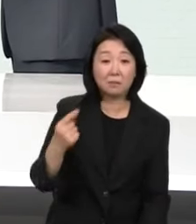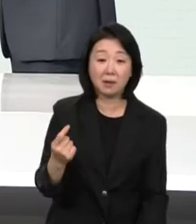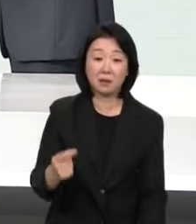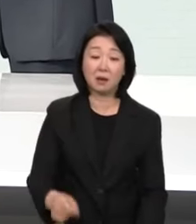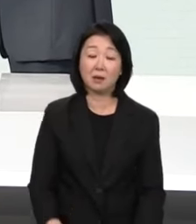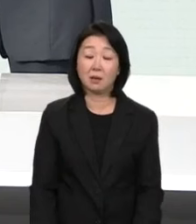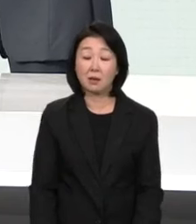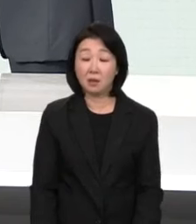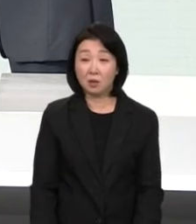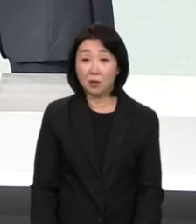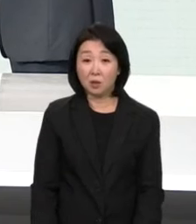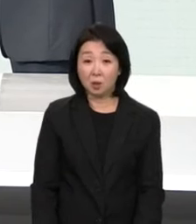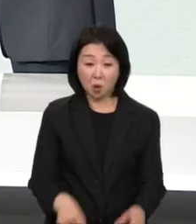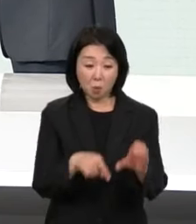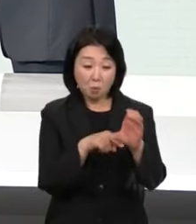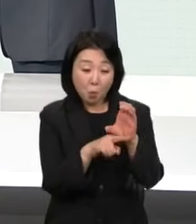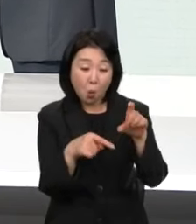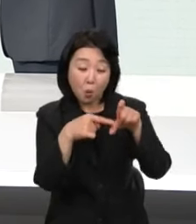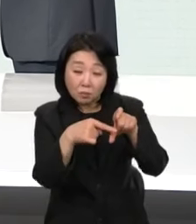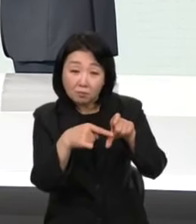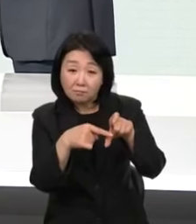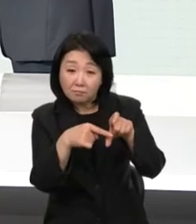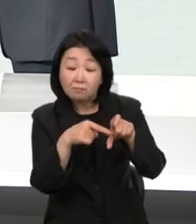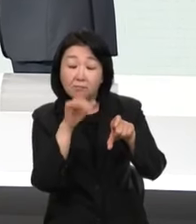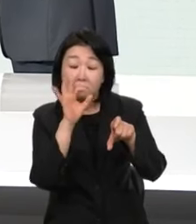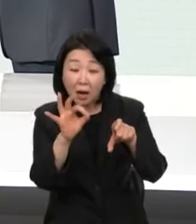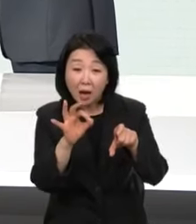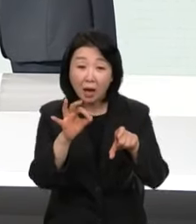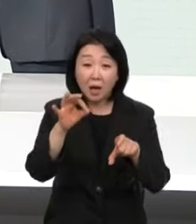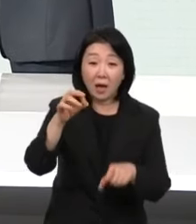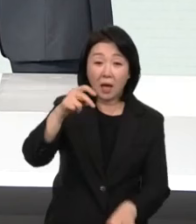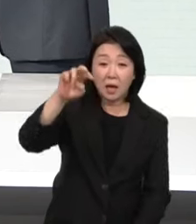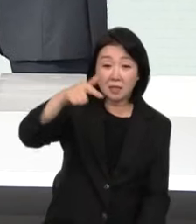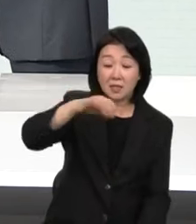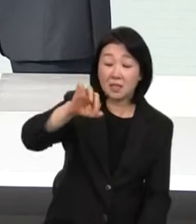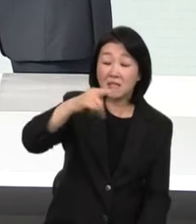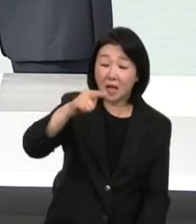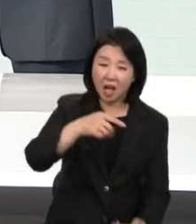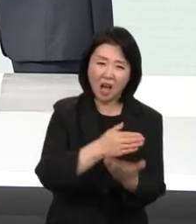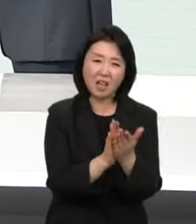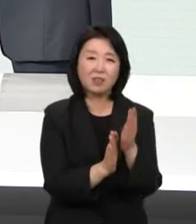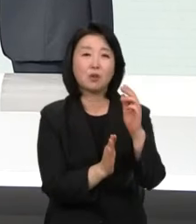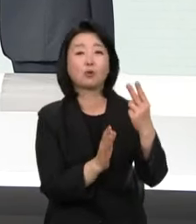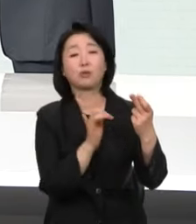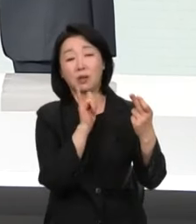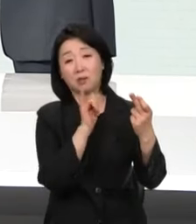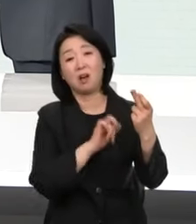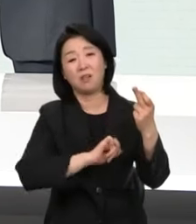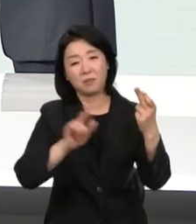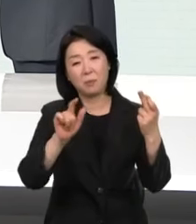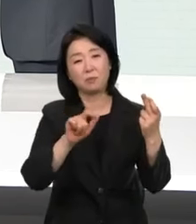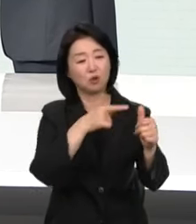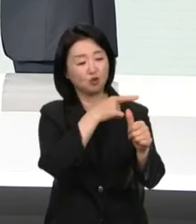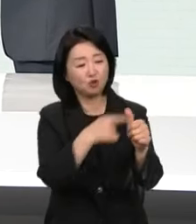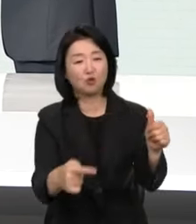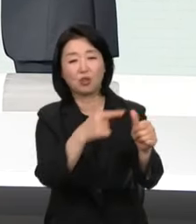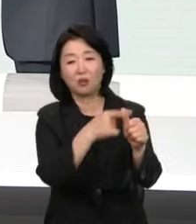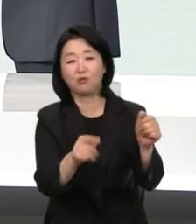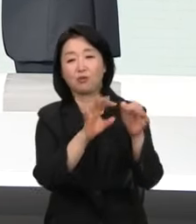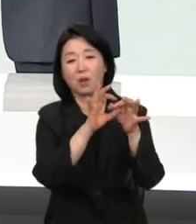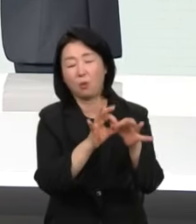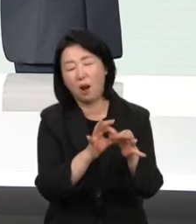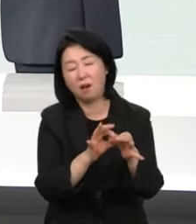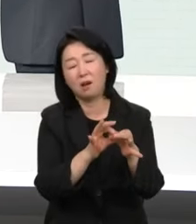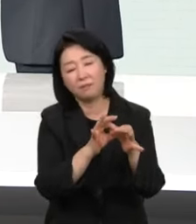국립국어원의 표준국어 대서를 찾아보면 죽이다는 총 12가지 뜻이 있습니다. 12개나 됩니다. 그렇습니다. 근데 대부분 다 죽이다에서 파생된 의미